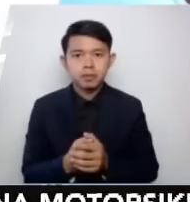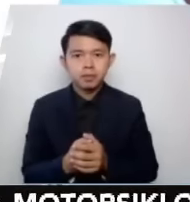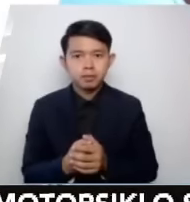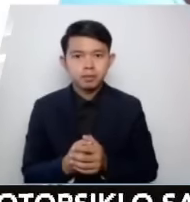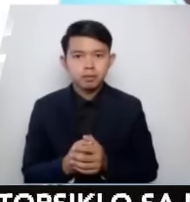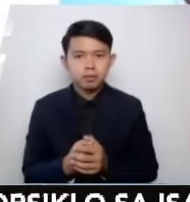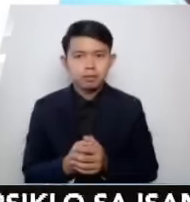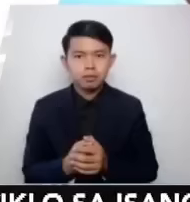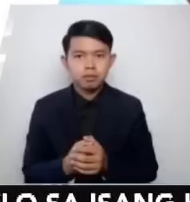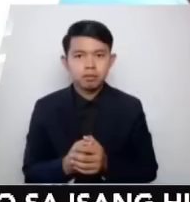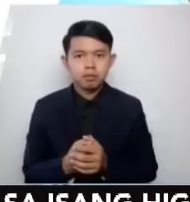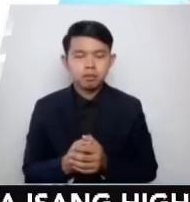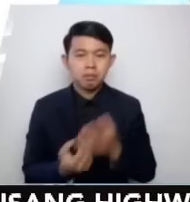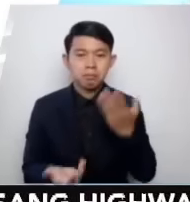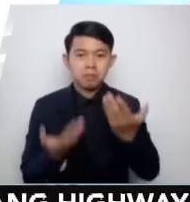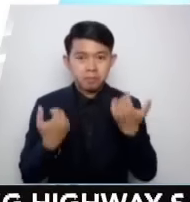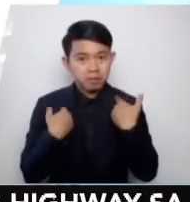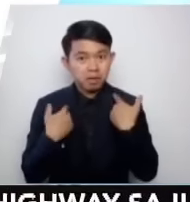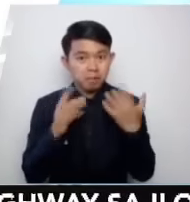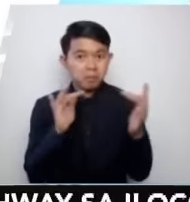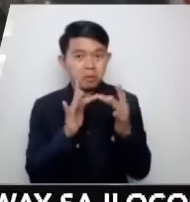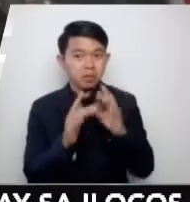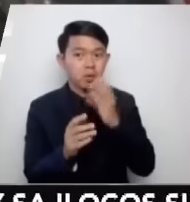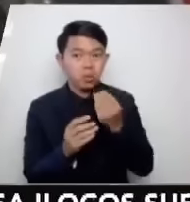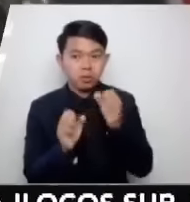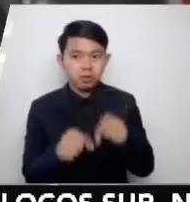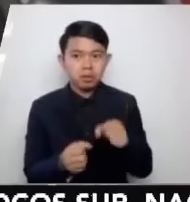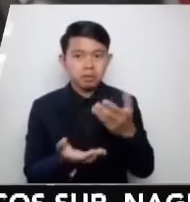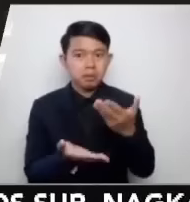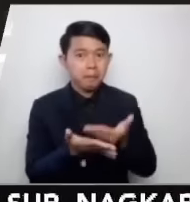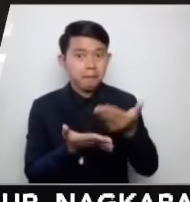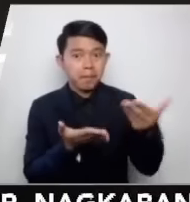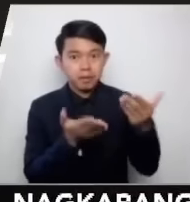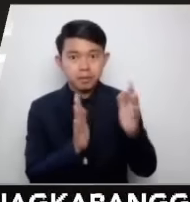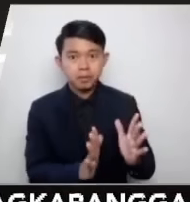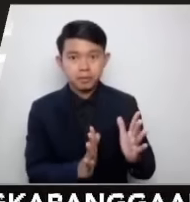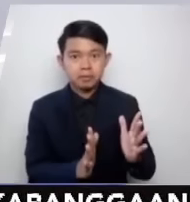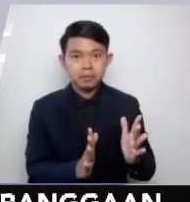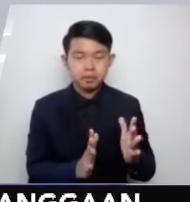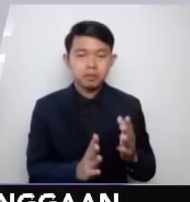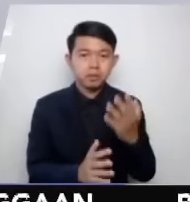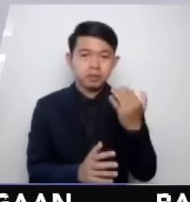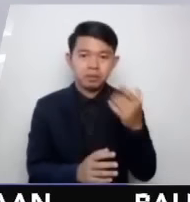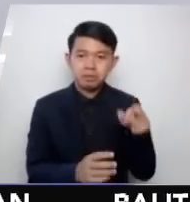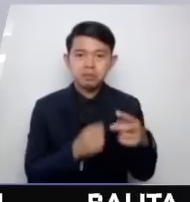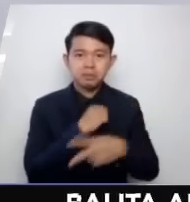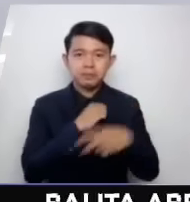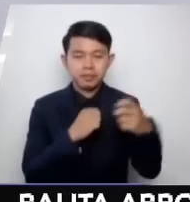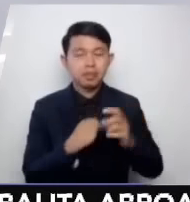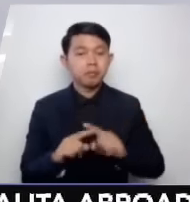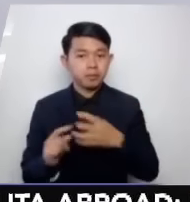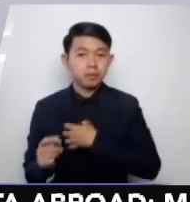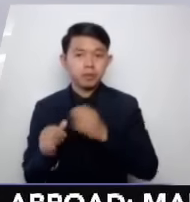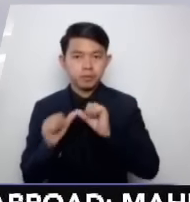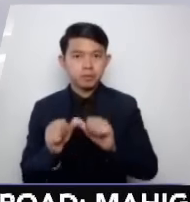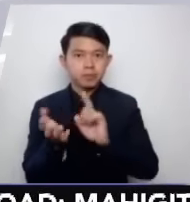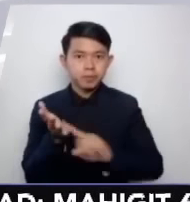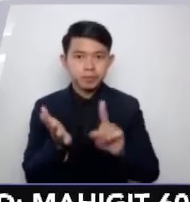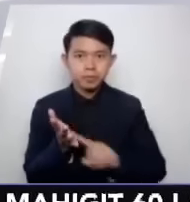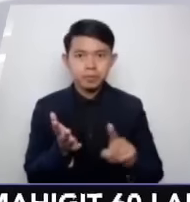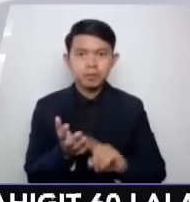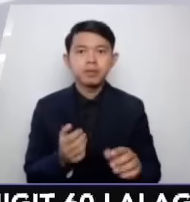buyer ba ana nga inana nga pisa ilang gikinanglan. Patuloy ang investigasyon. Makita man yung mga description ng suspect natin, sir. So